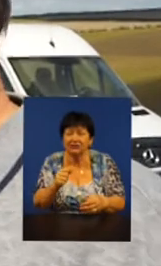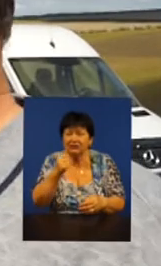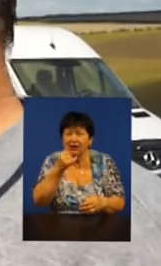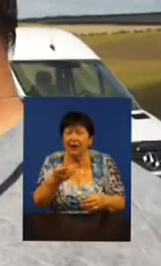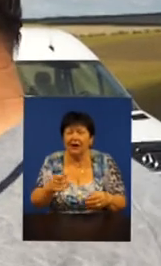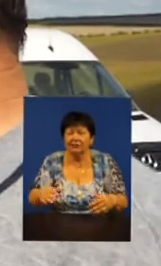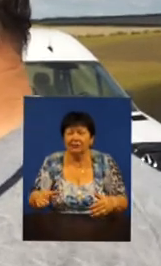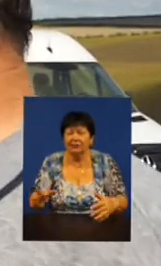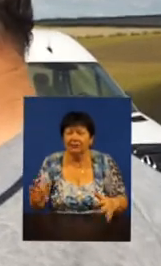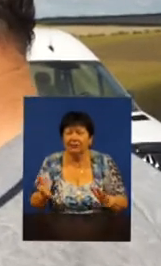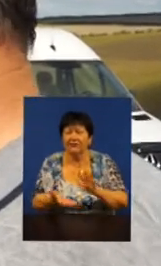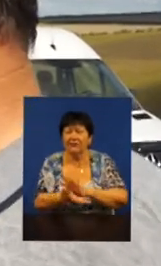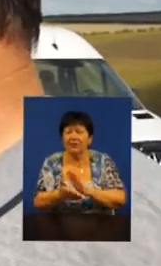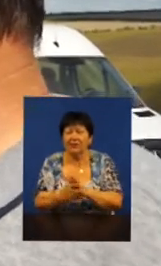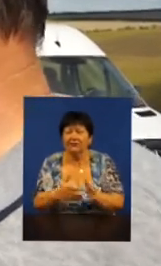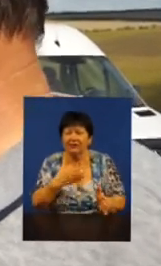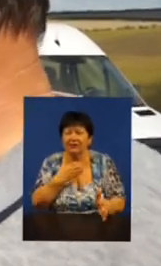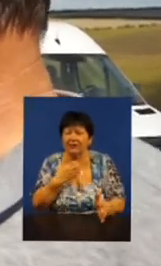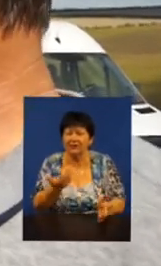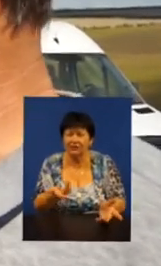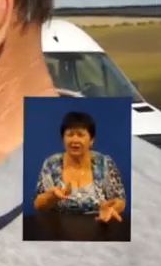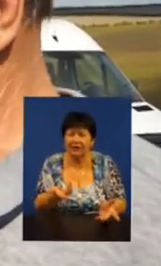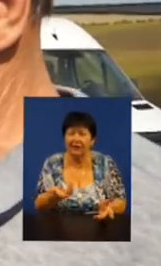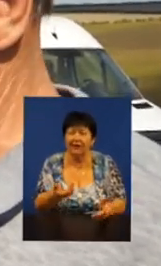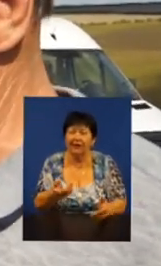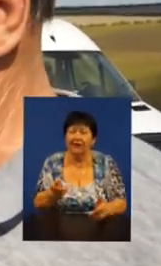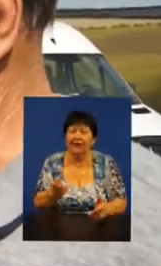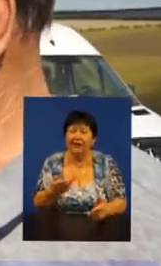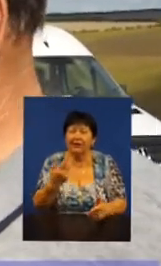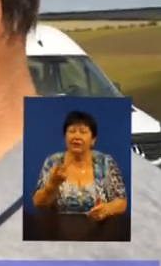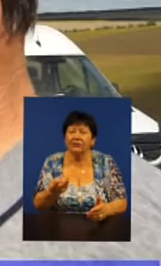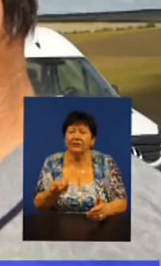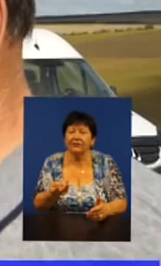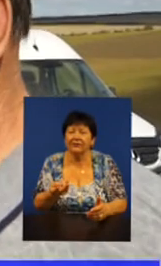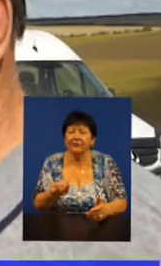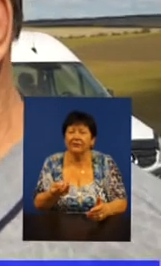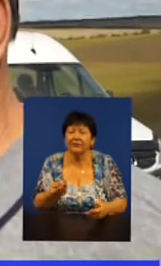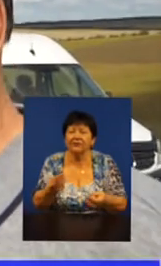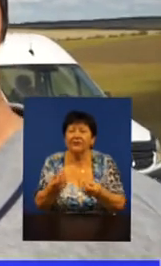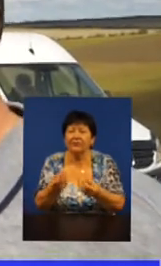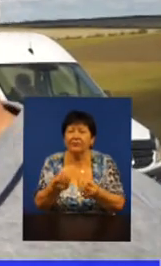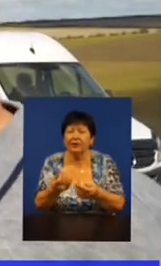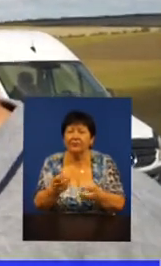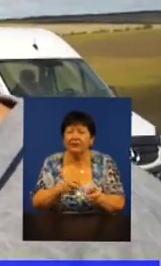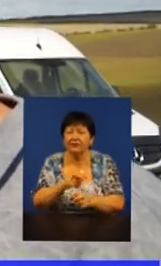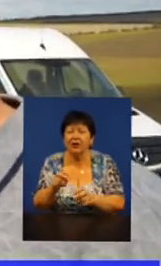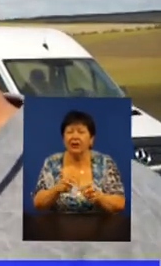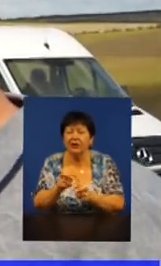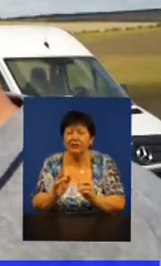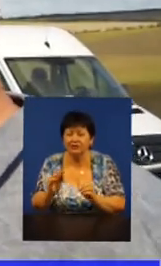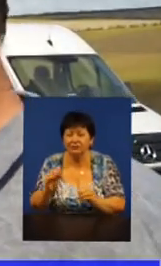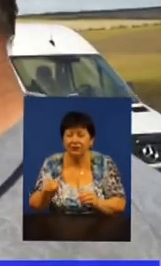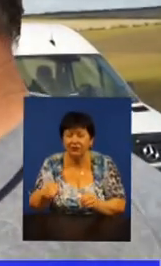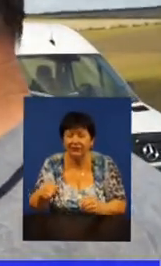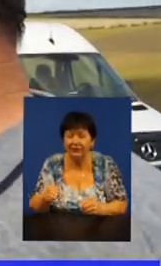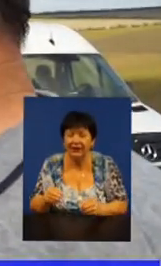stare foarte dificilă, deoarece nu sunt resurse de bani pentru a prelucra solul, pentru a semena, pentru a